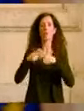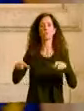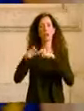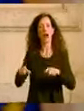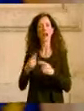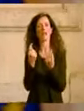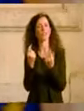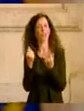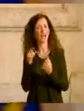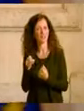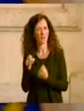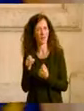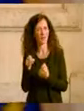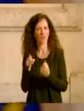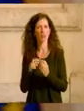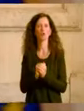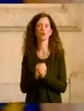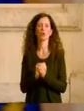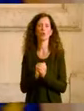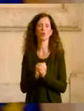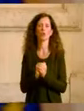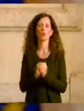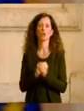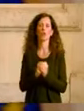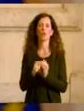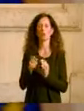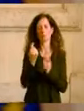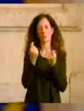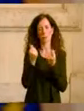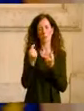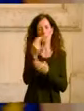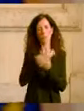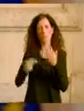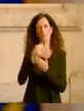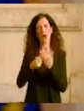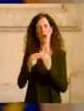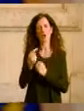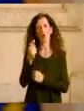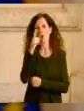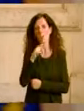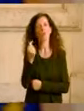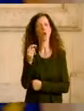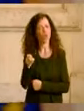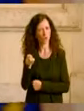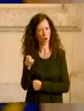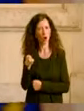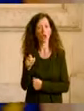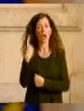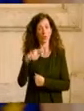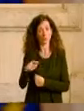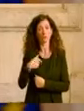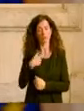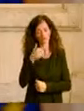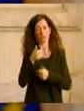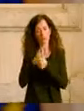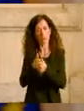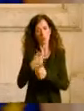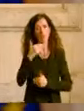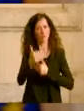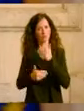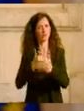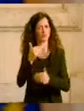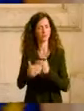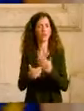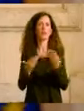finanziamenti. Quindi voglio dire, ci siamo già mossi nella sua direzione. Poi è chiaro, a me